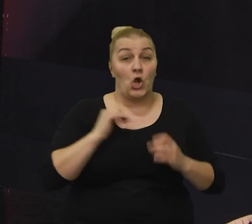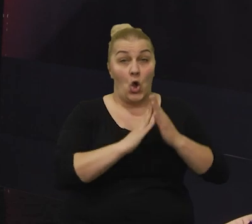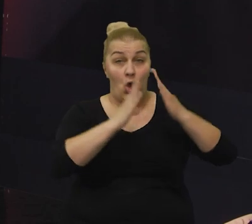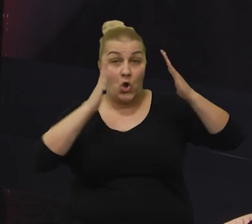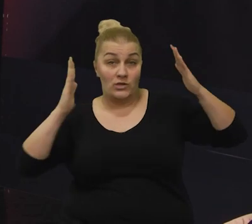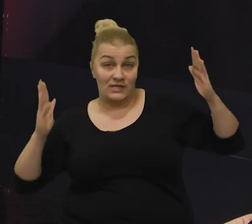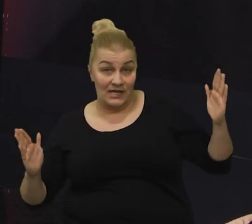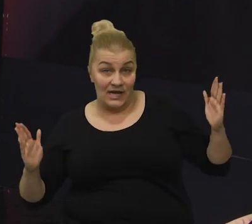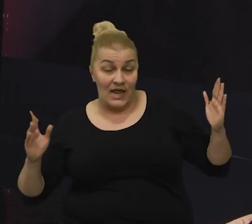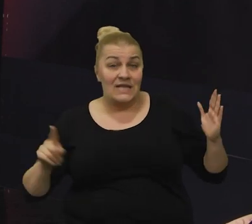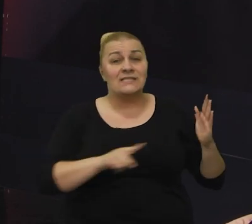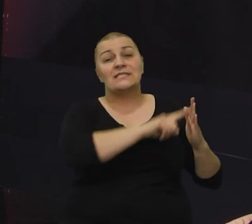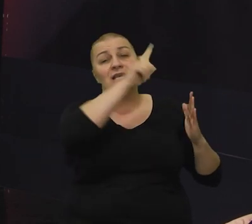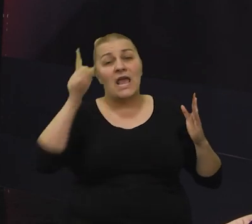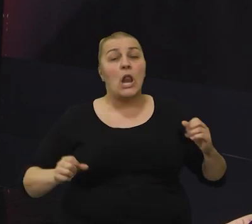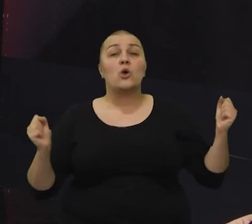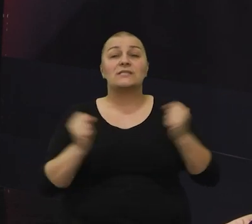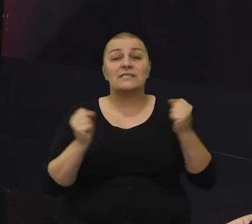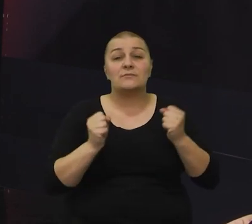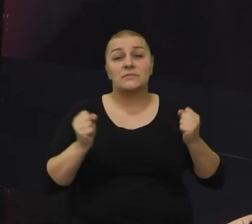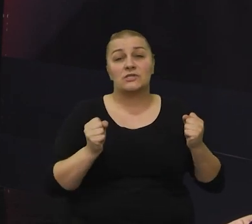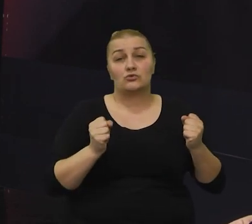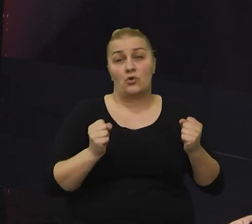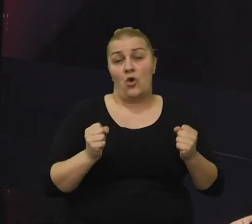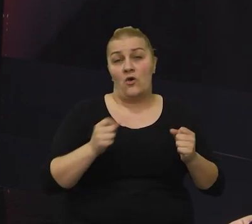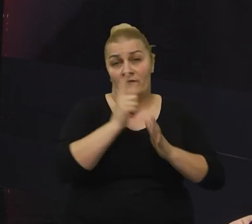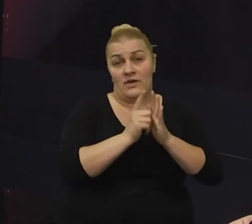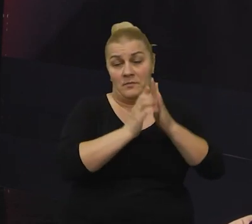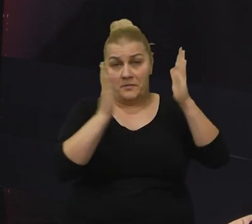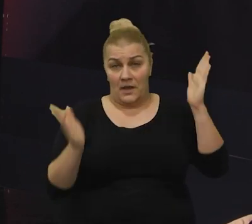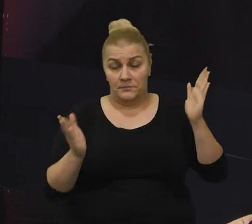22.3.1995. godine, znači čitavo zimskom kalendarskom godinu.